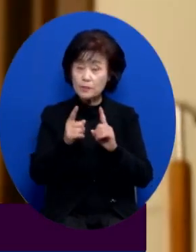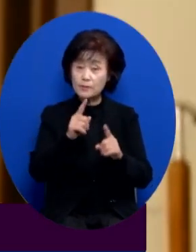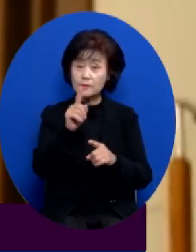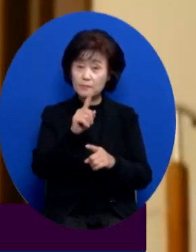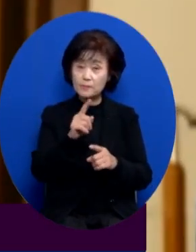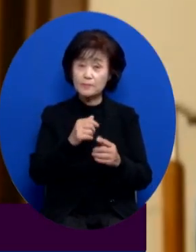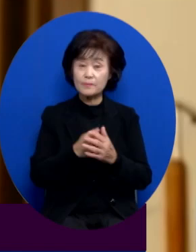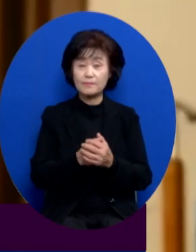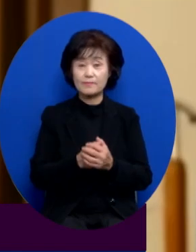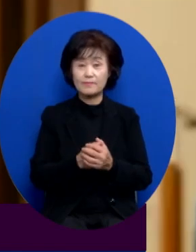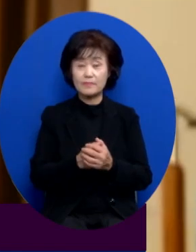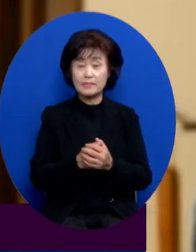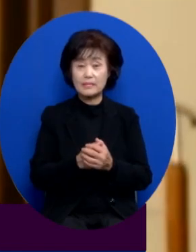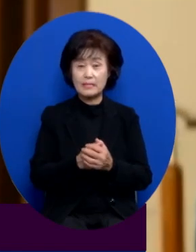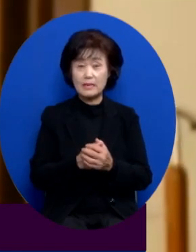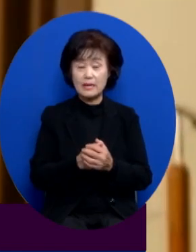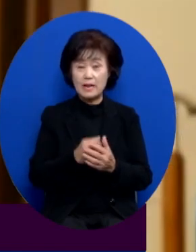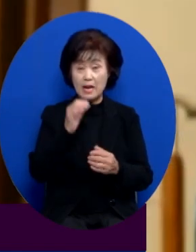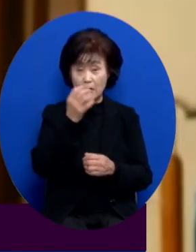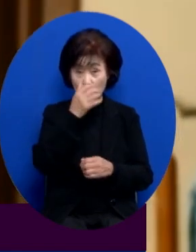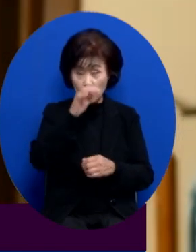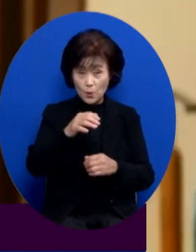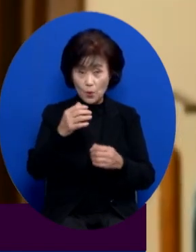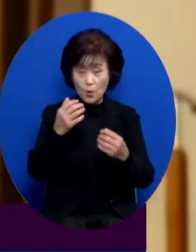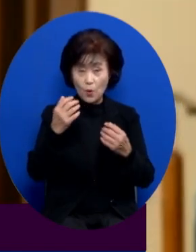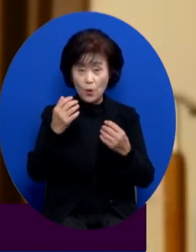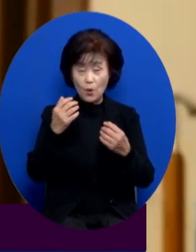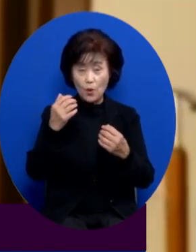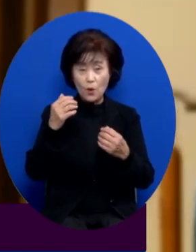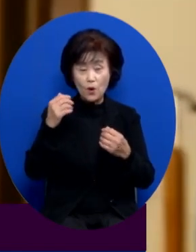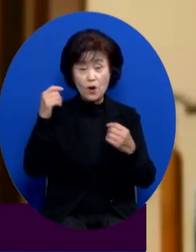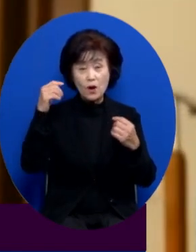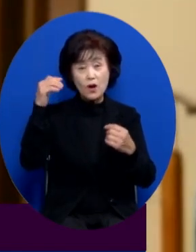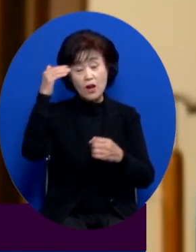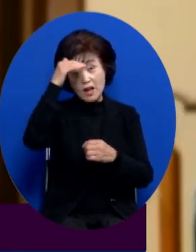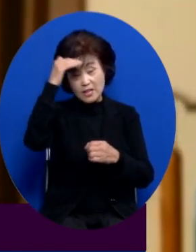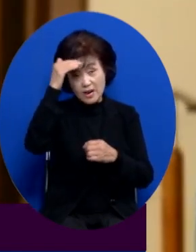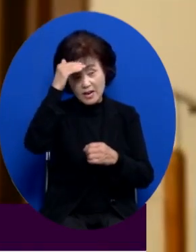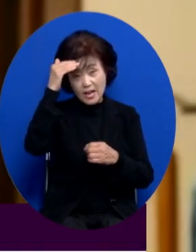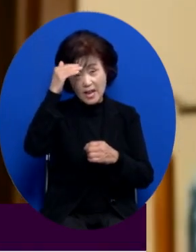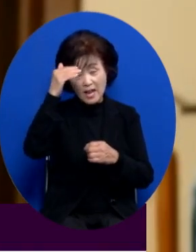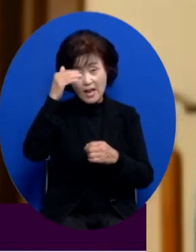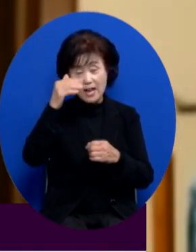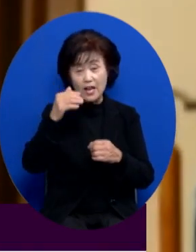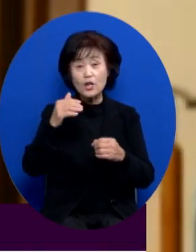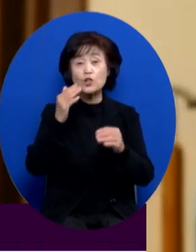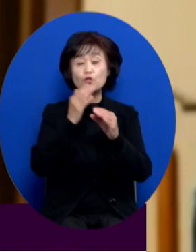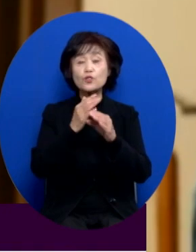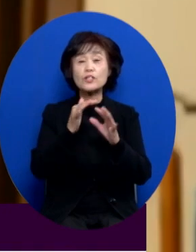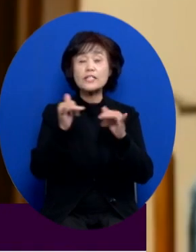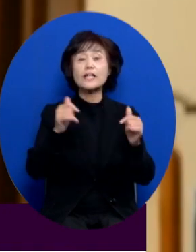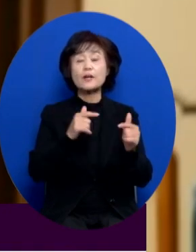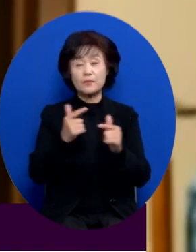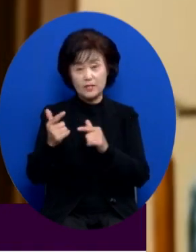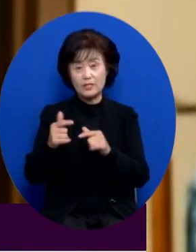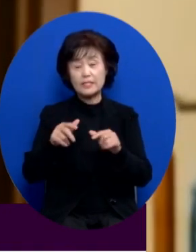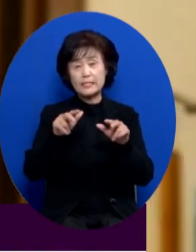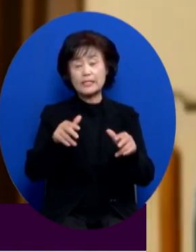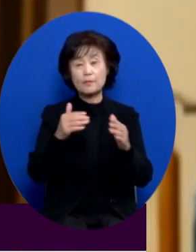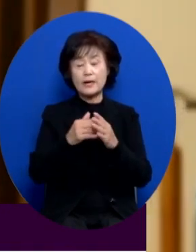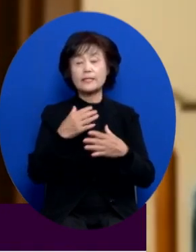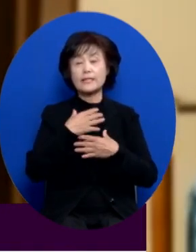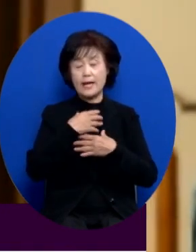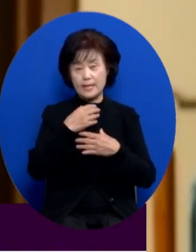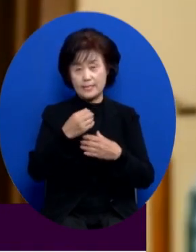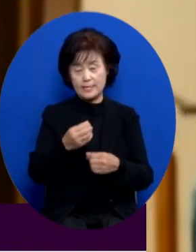한국에 있는 성지순례객들은 모두 다 안전하다. 각 가족에도 다 연락해 준 상태고 각 여행사나